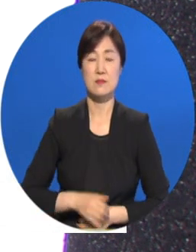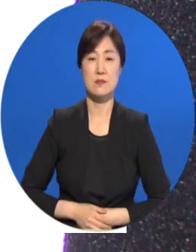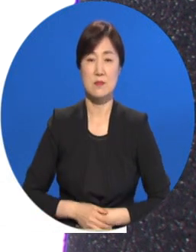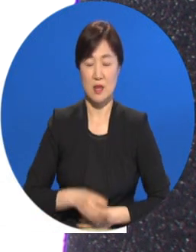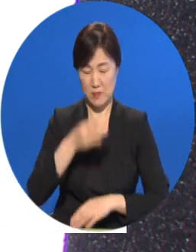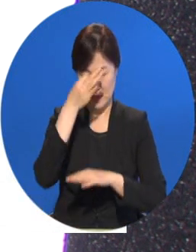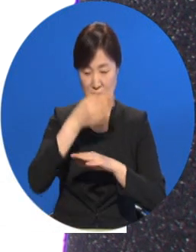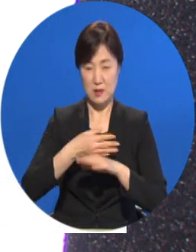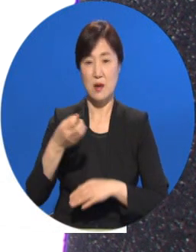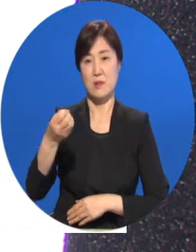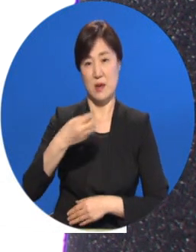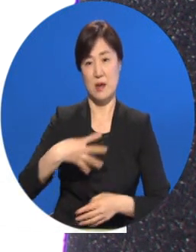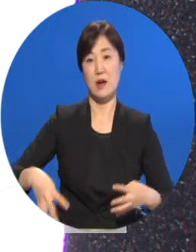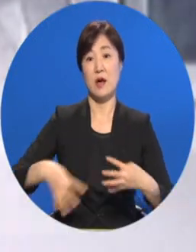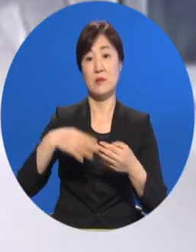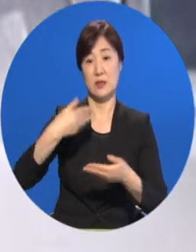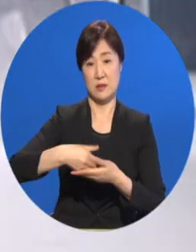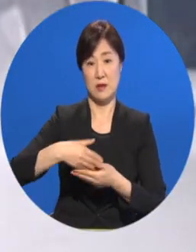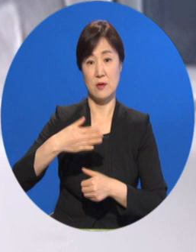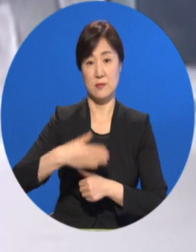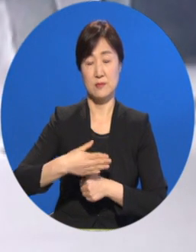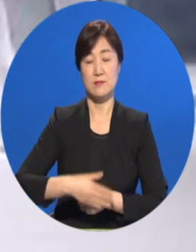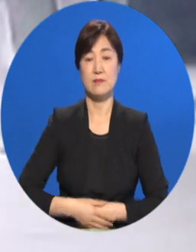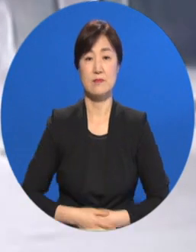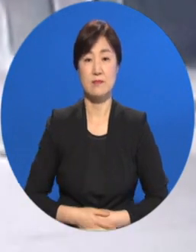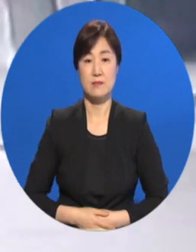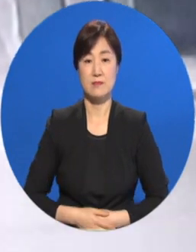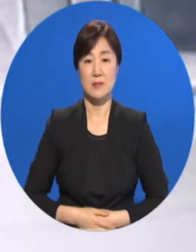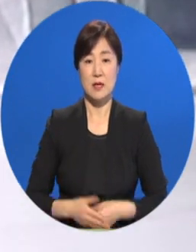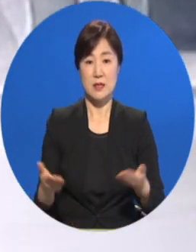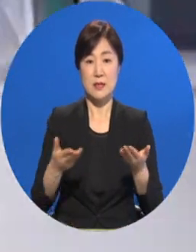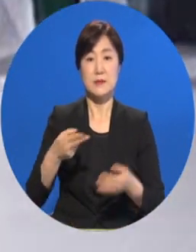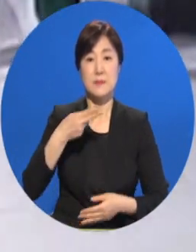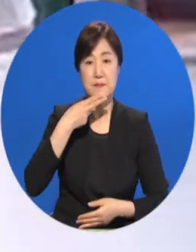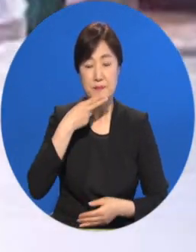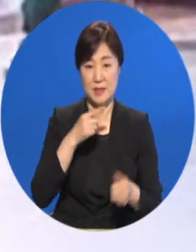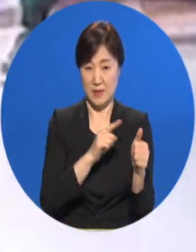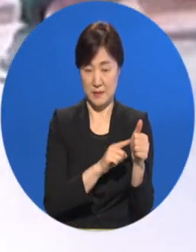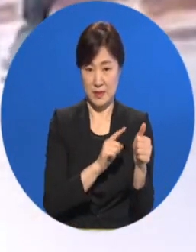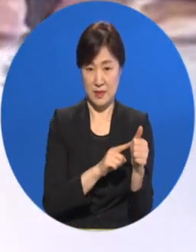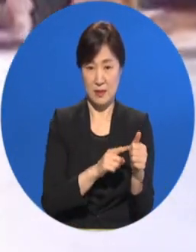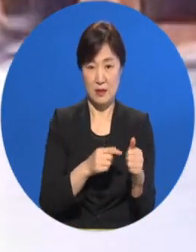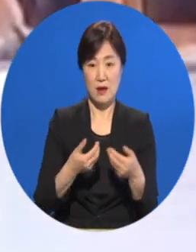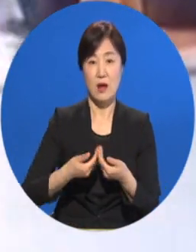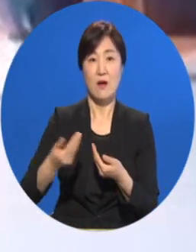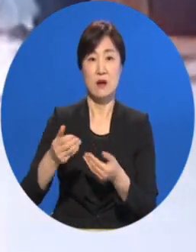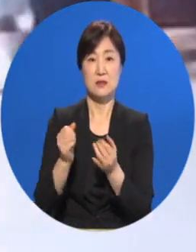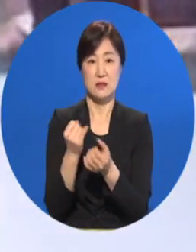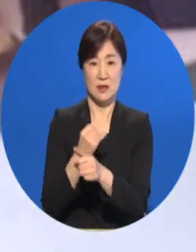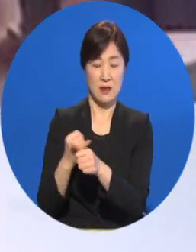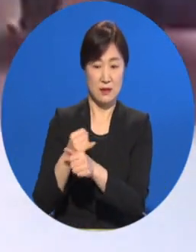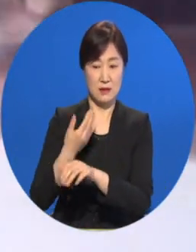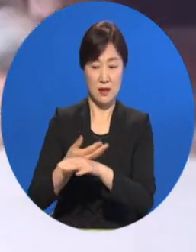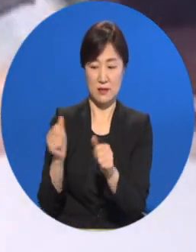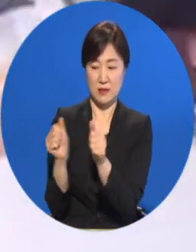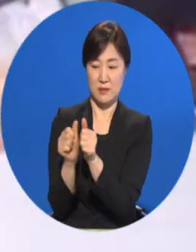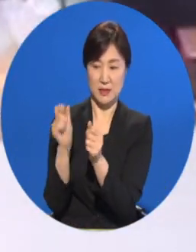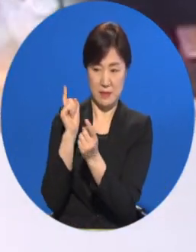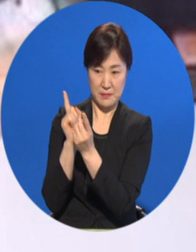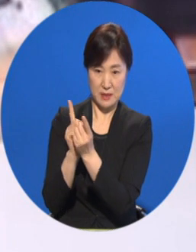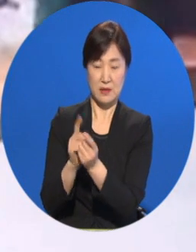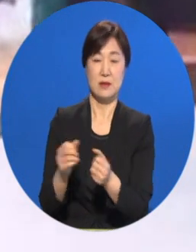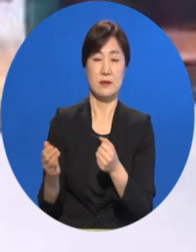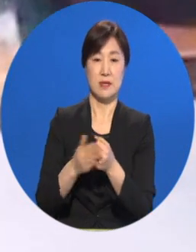그래가지고 미안하다고 합의해주라고. 일정한 직업이 없는 A씨는 옛 애인이 다른 남자를 만나는 것 같아 범행을